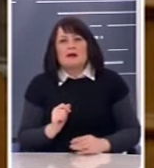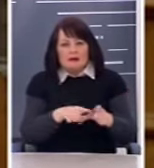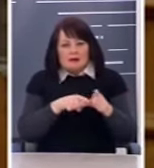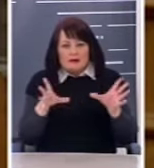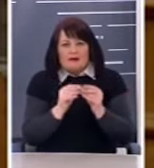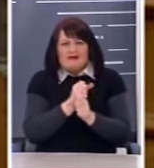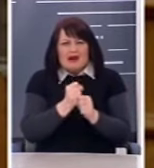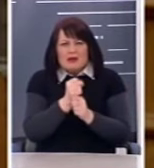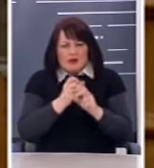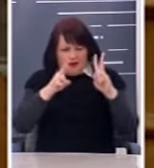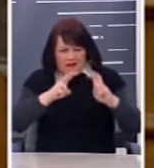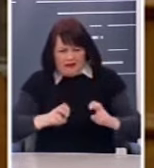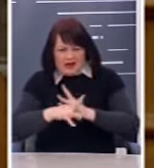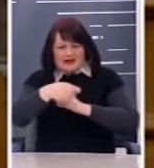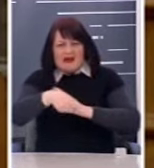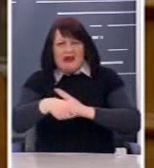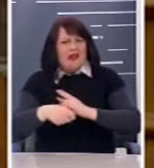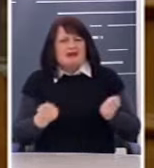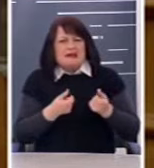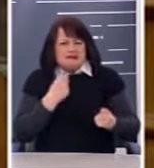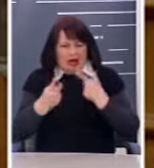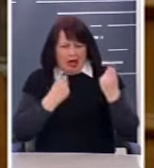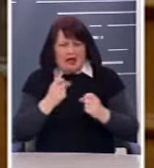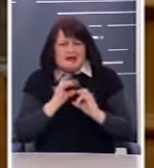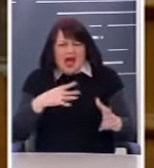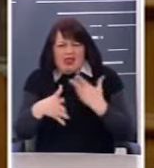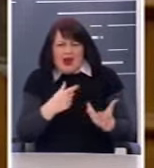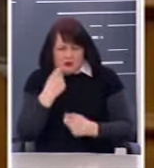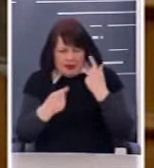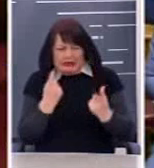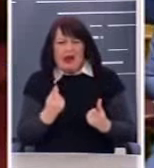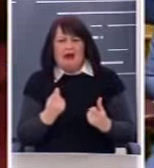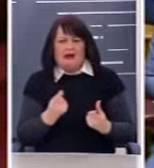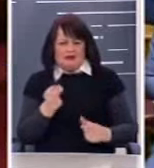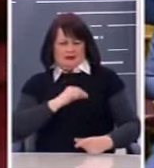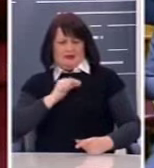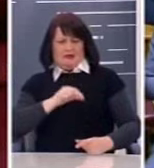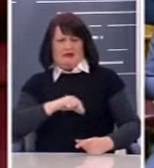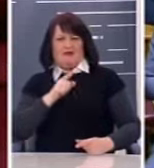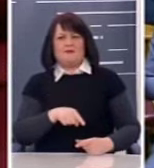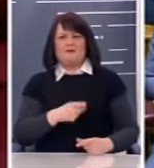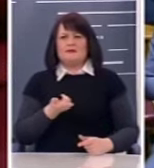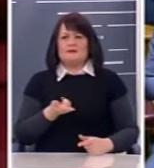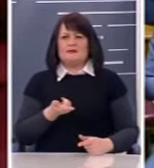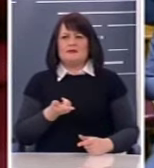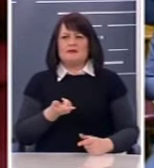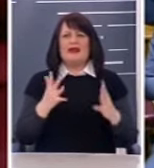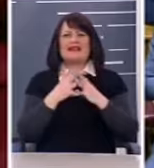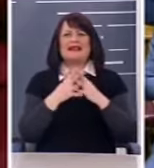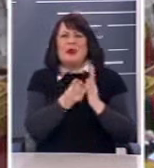φαρμάκου, που επί χρόνια στην Ελλάδα και όχι μόνο, αλλά στην Ελλάδα έχει ευστήσει ένα πάρτι